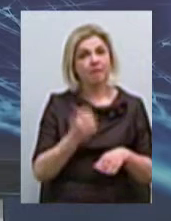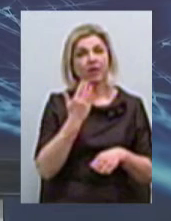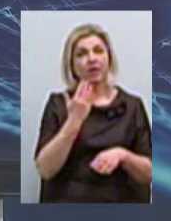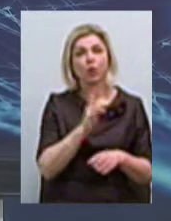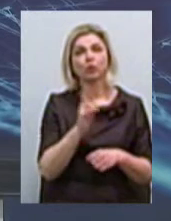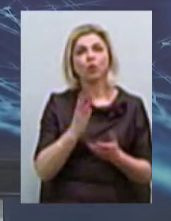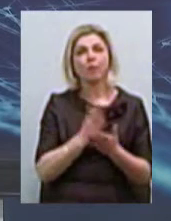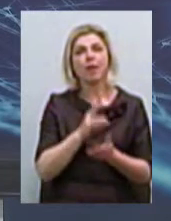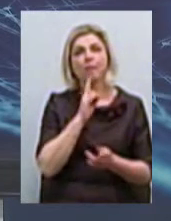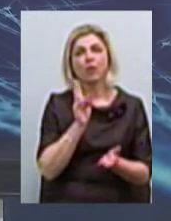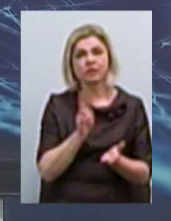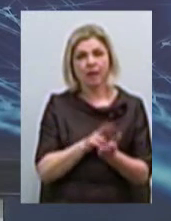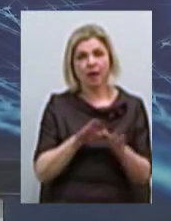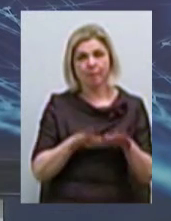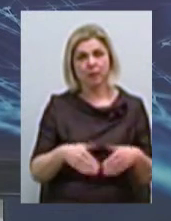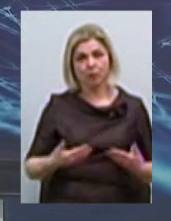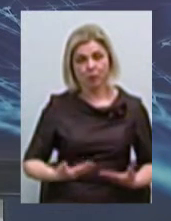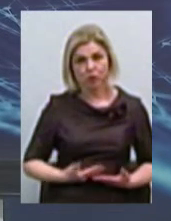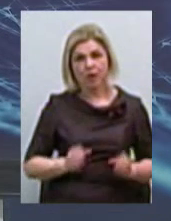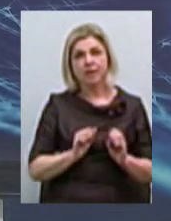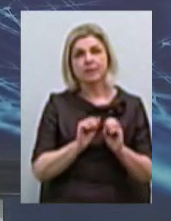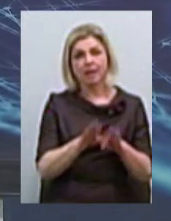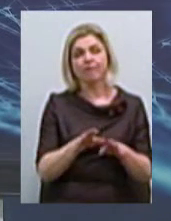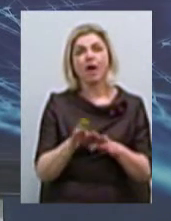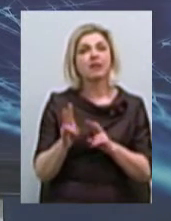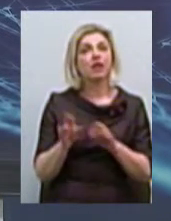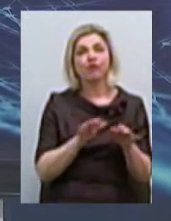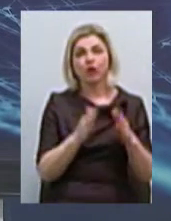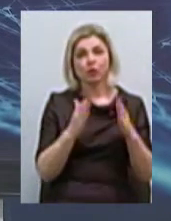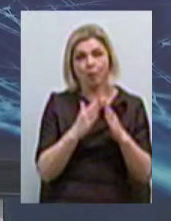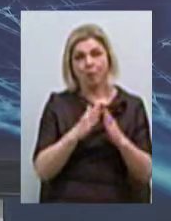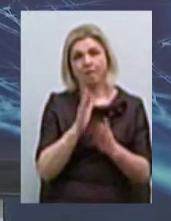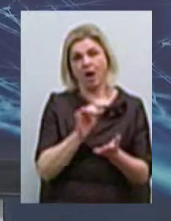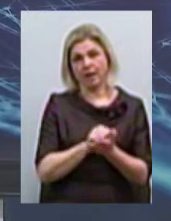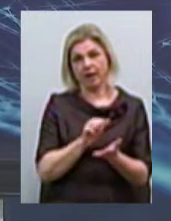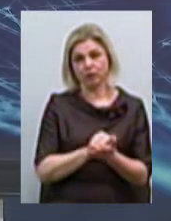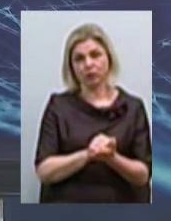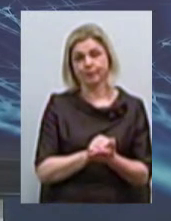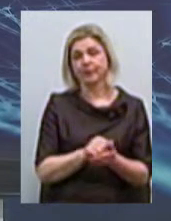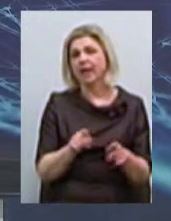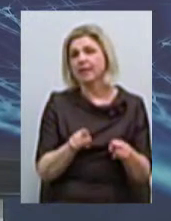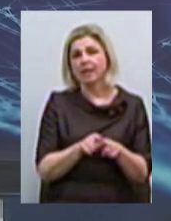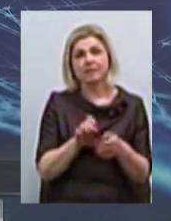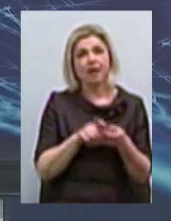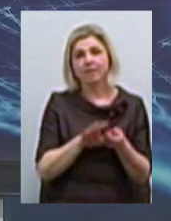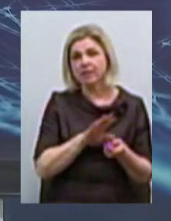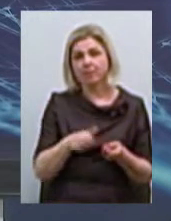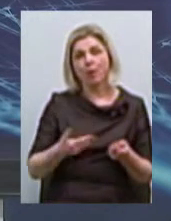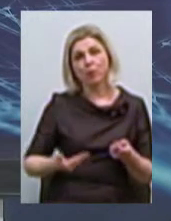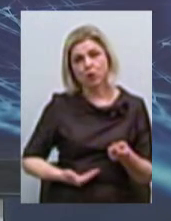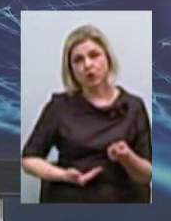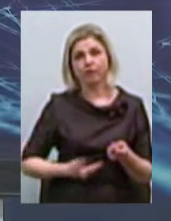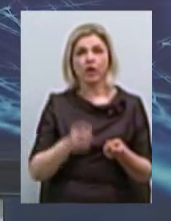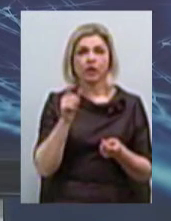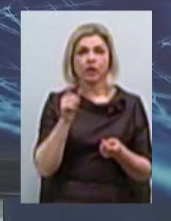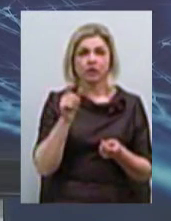постійне місце проживання в Україні, здавати нерухоме майно в оренду? Незалежно від того, чи проживає нерезидент